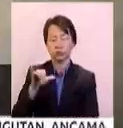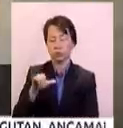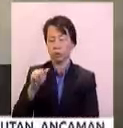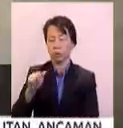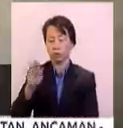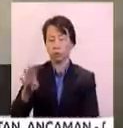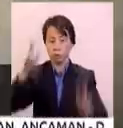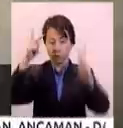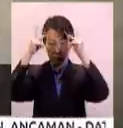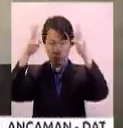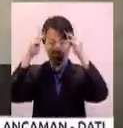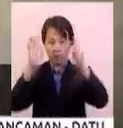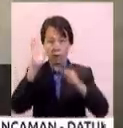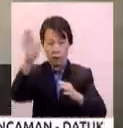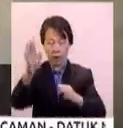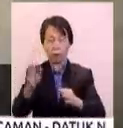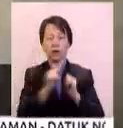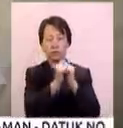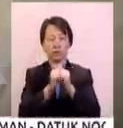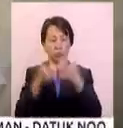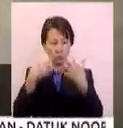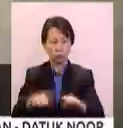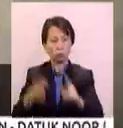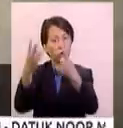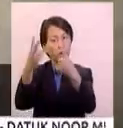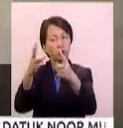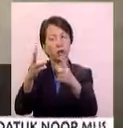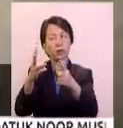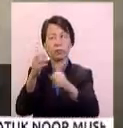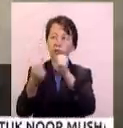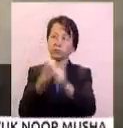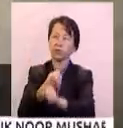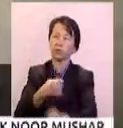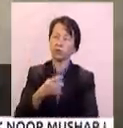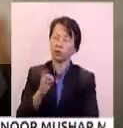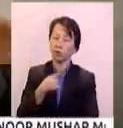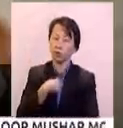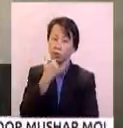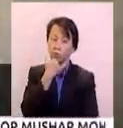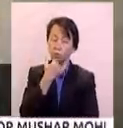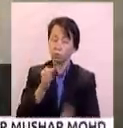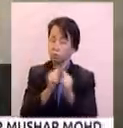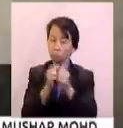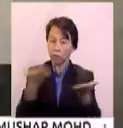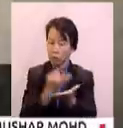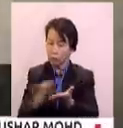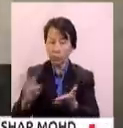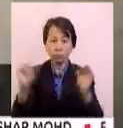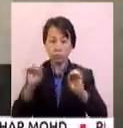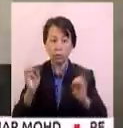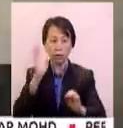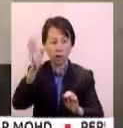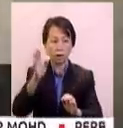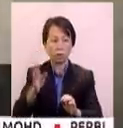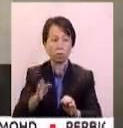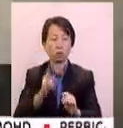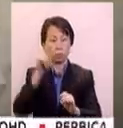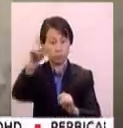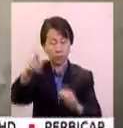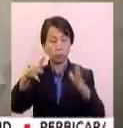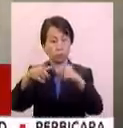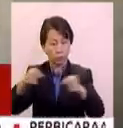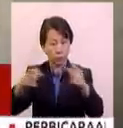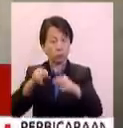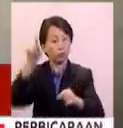Menteri turut akan bersama. Dia dah 16 tahun kalau saya tidak silap. Without fail, without missing it, dia akan pergi ke Jepun untuk mensyarah di